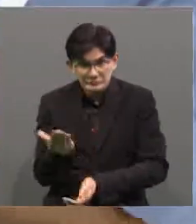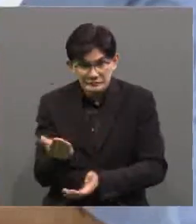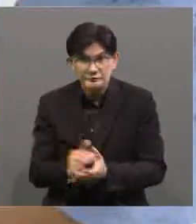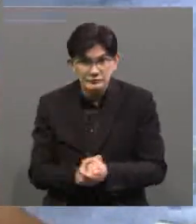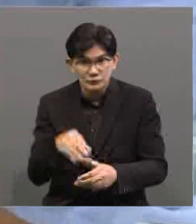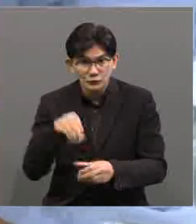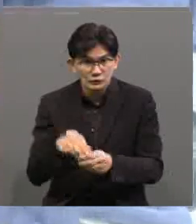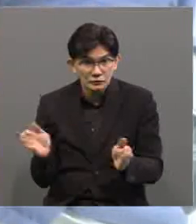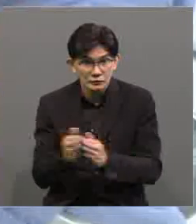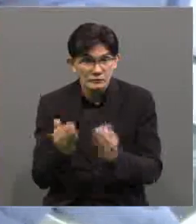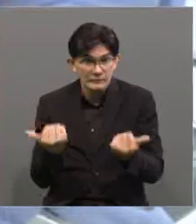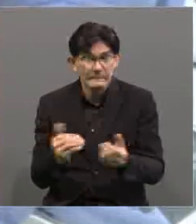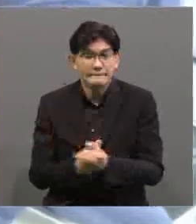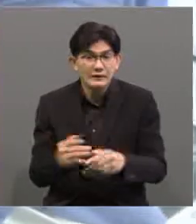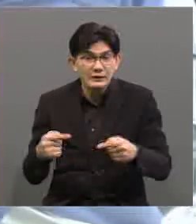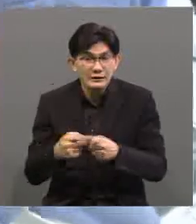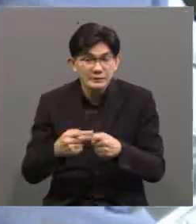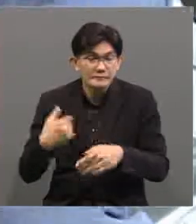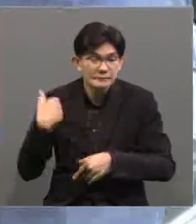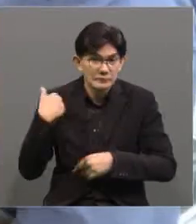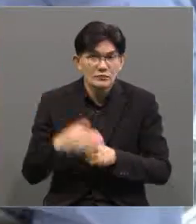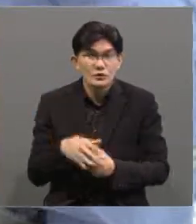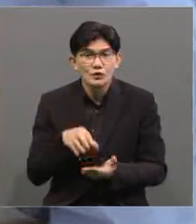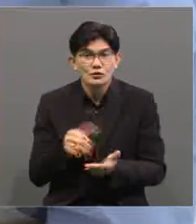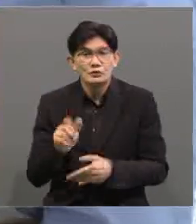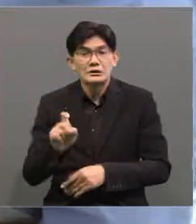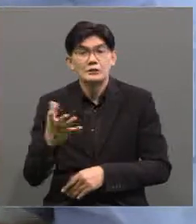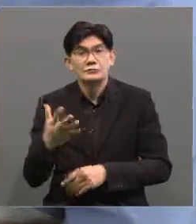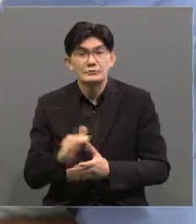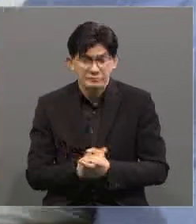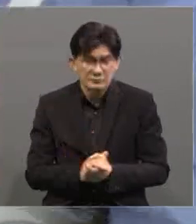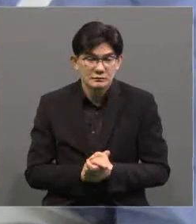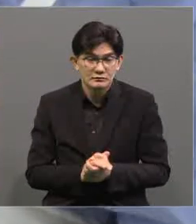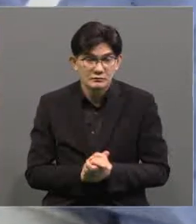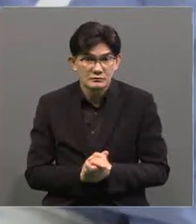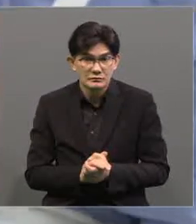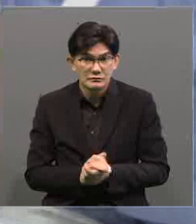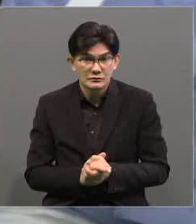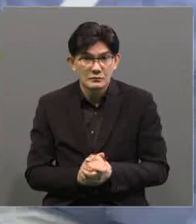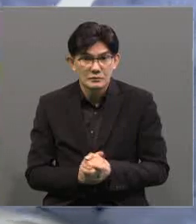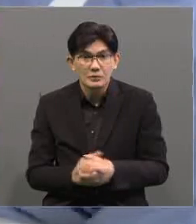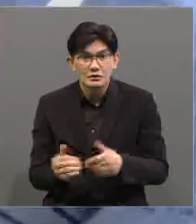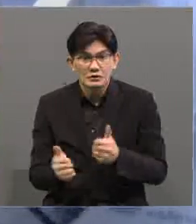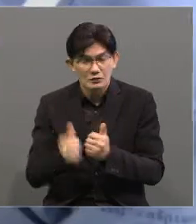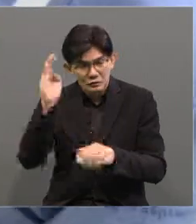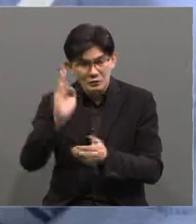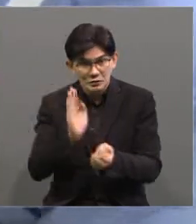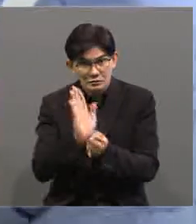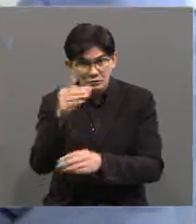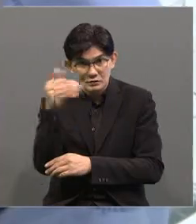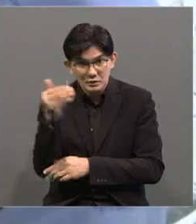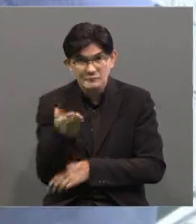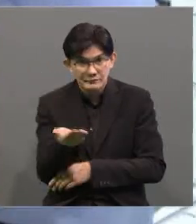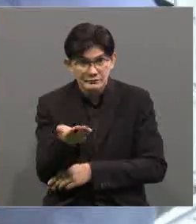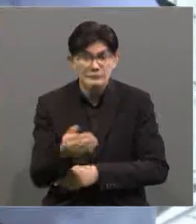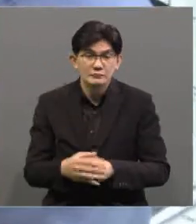ที่อยู่ในเหตุการณ์แล้วก็ได้รับบาดเจ็บแต่ว่าโชคดีไม่เสียชีวิตไปนี่คือทางด้านรองผู้บัญชาการตำรวจแห่งชาติพลตำรวจ